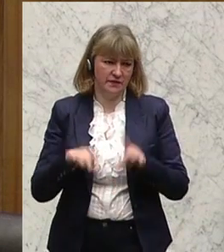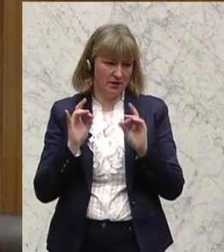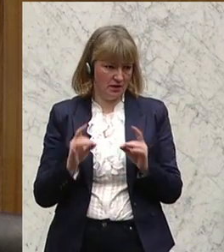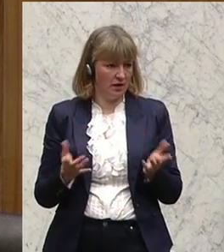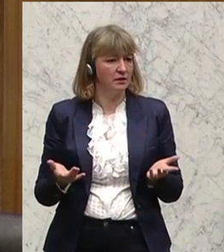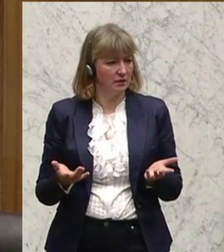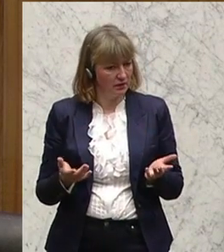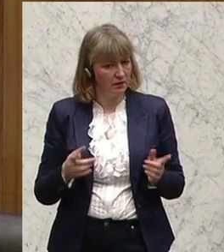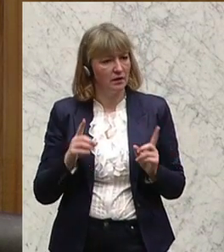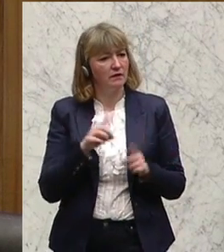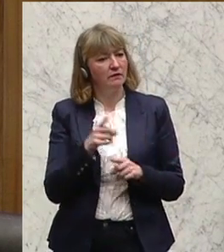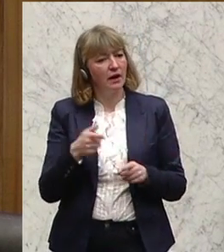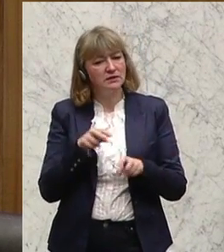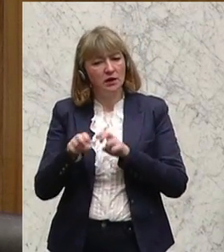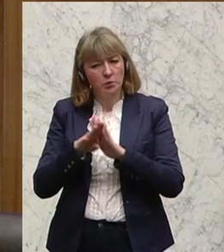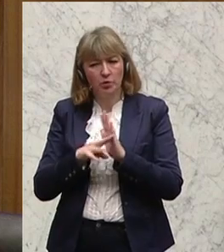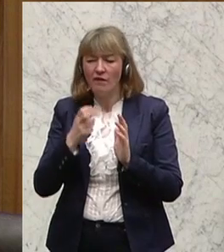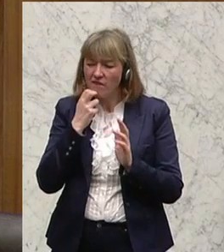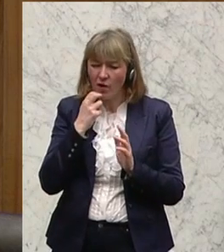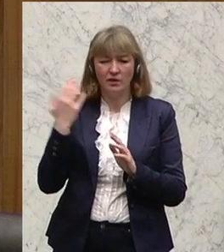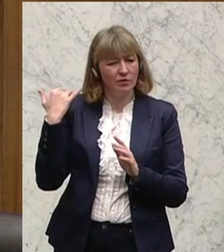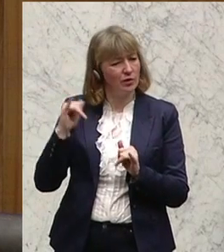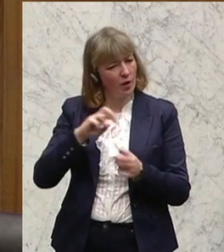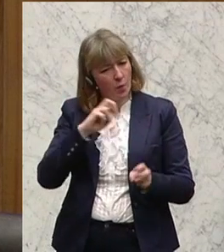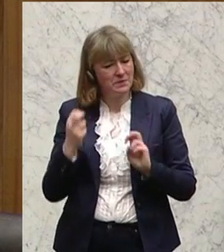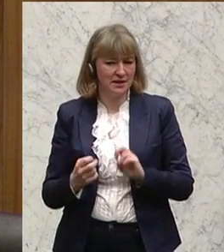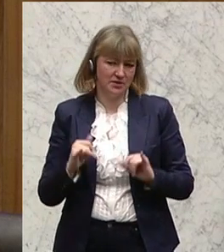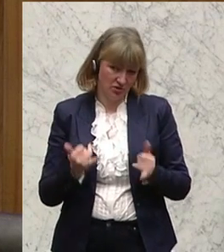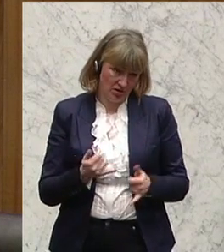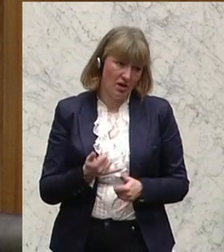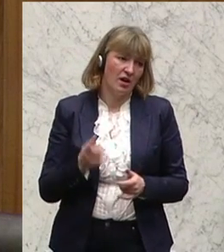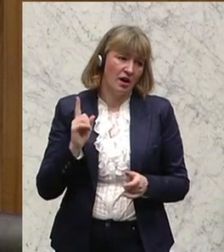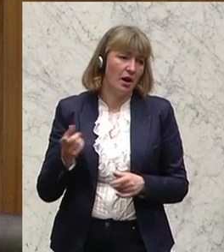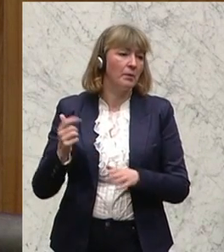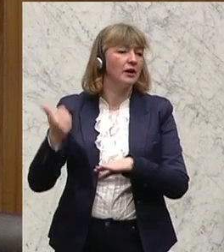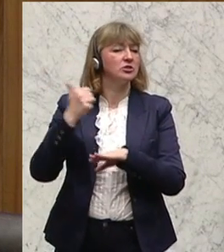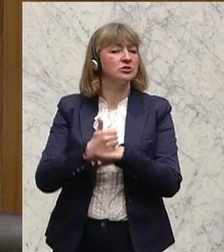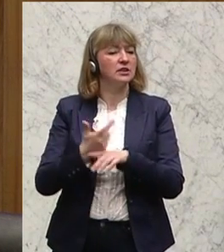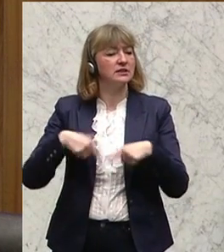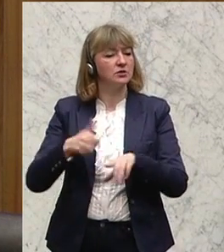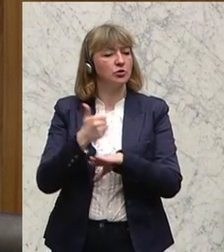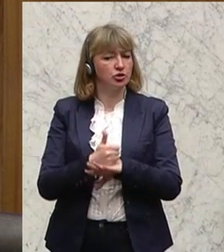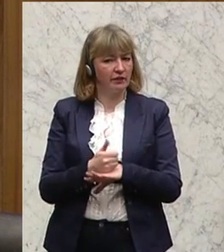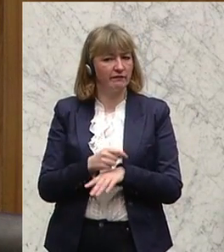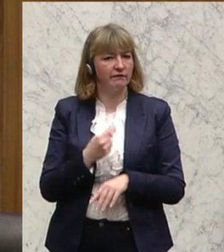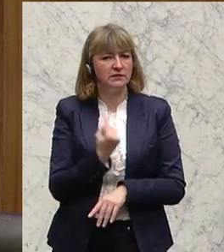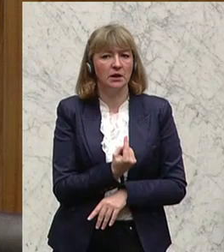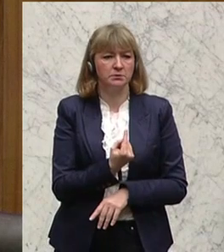diesen Punkt des ursprünglichen Regierungsprogramms auch umzusetzen. Es hat der zuständige Sektionschef, der ja